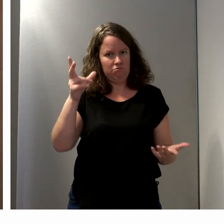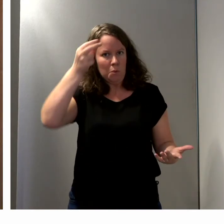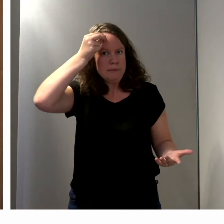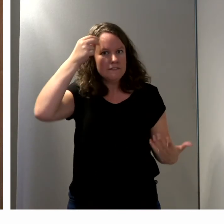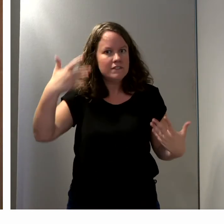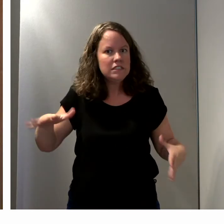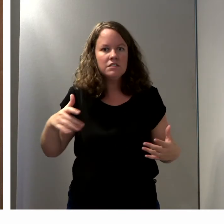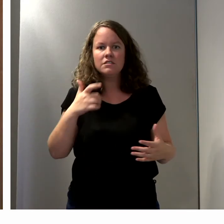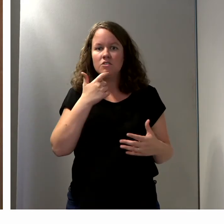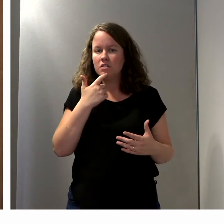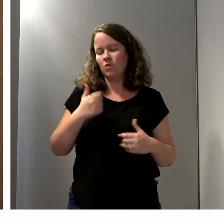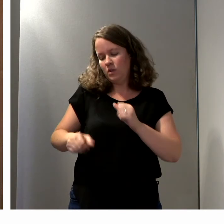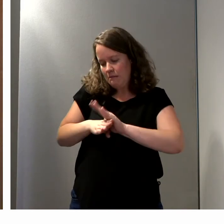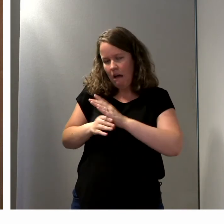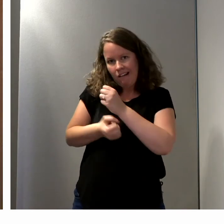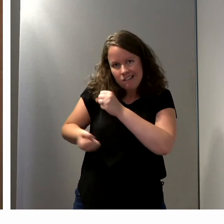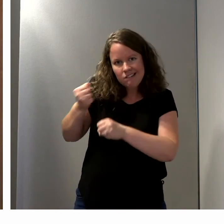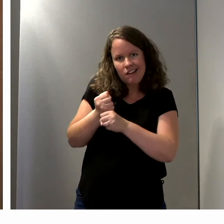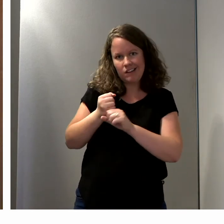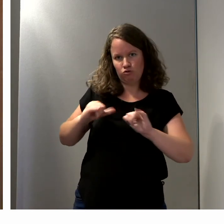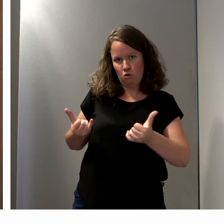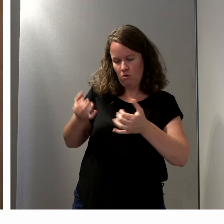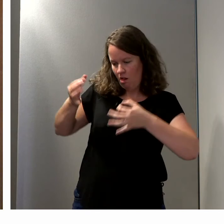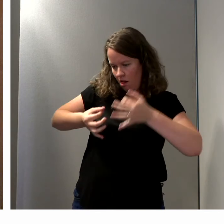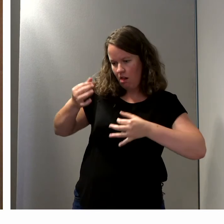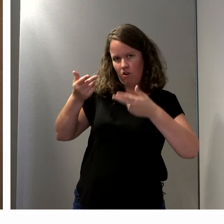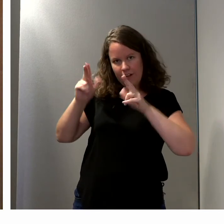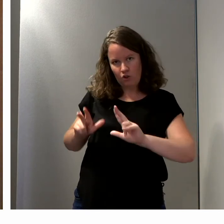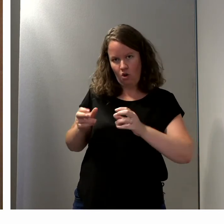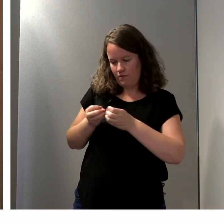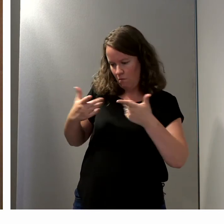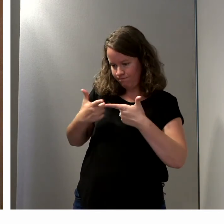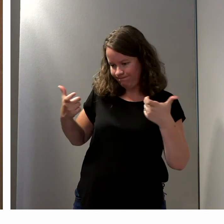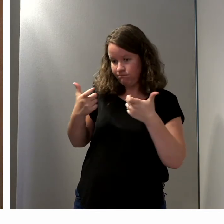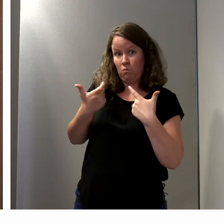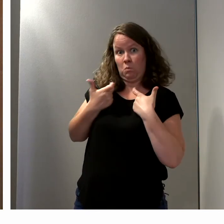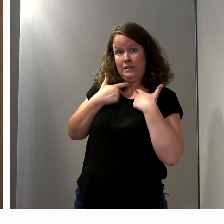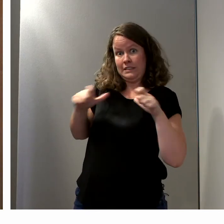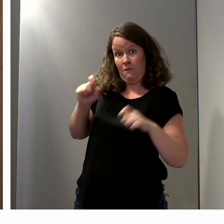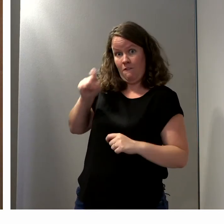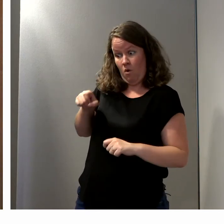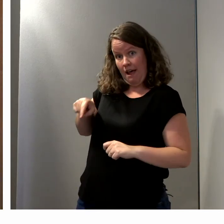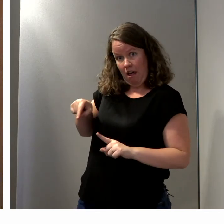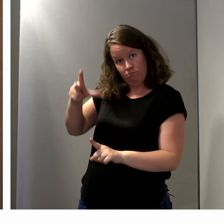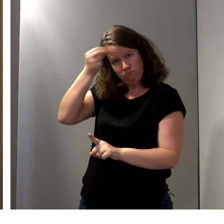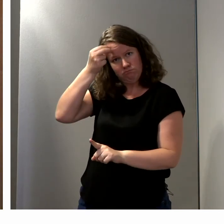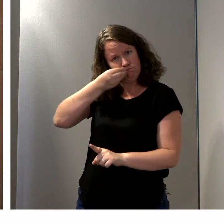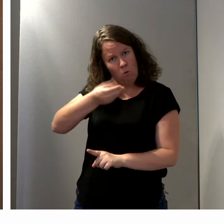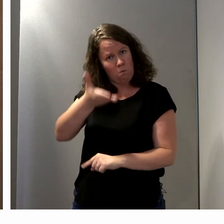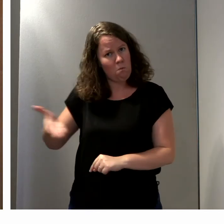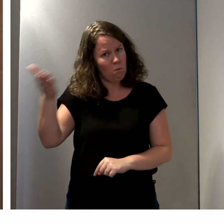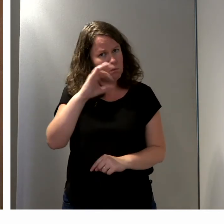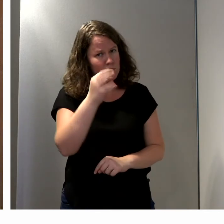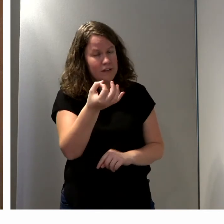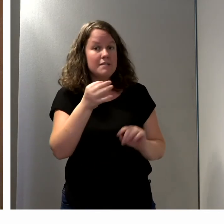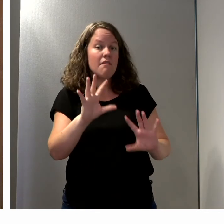développer accessible est important. C'est probablement bien acquis, bien compris par tout le monde. La problématique